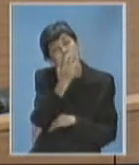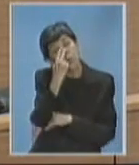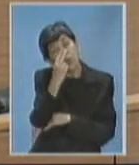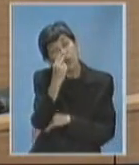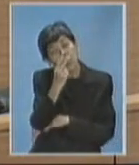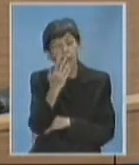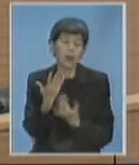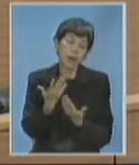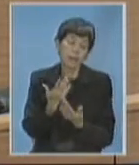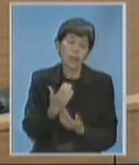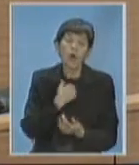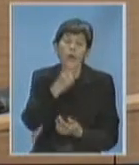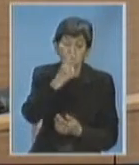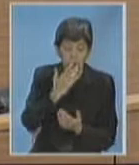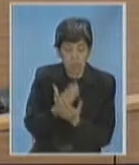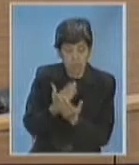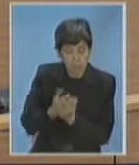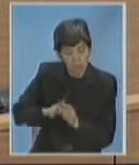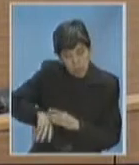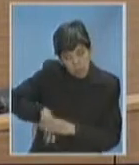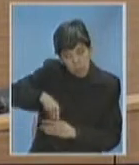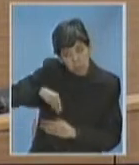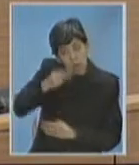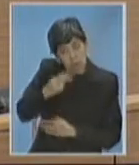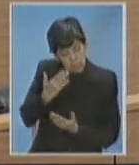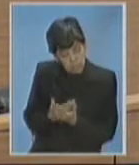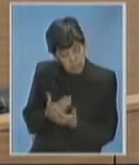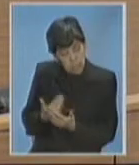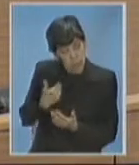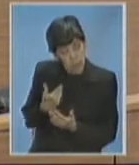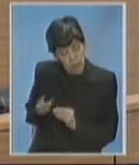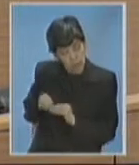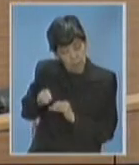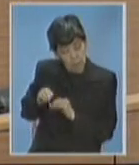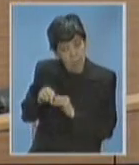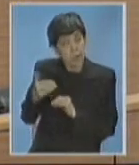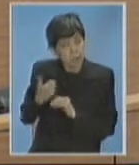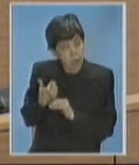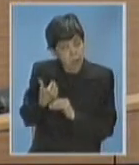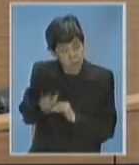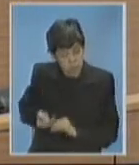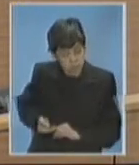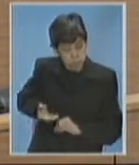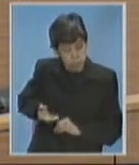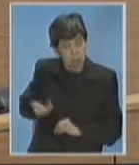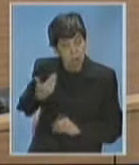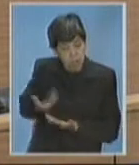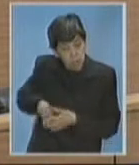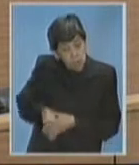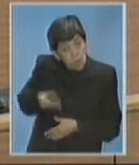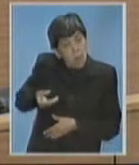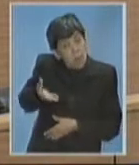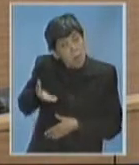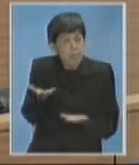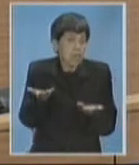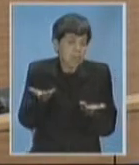านท่านเอามือล้วงกระเป๋าไว้ในกระเป๋าท่านดิครับมีเงินเพิ่มขึ้นมากบ้างหรือไม่มีเงินเพิ่มขึ้นหรือ